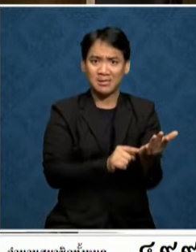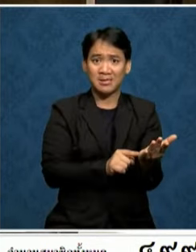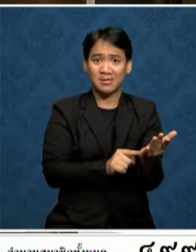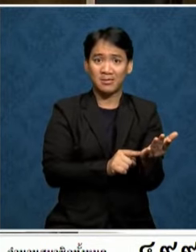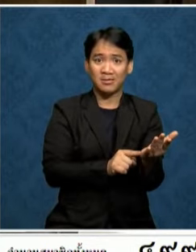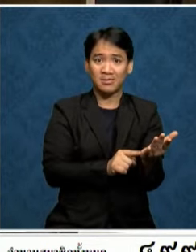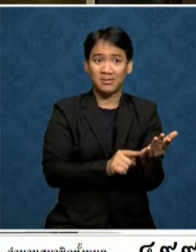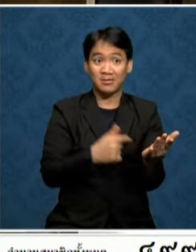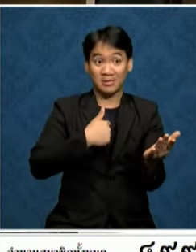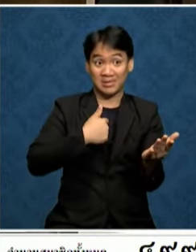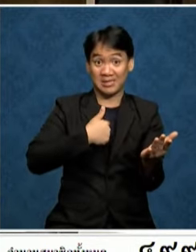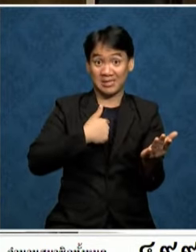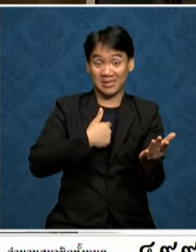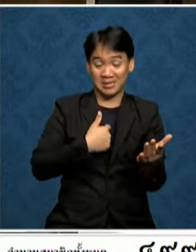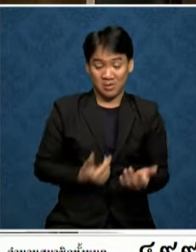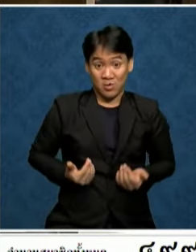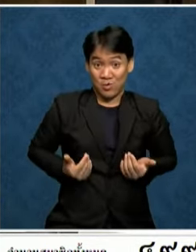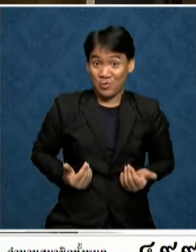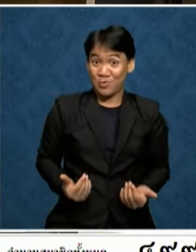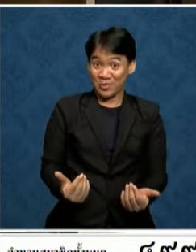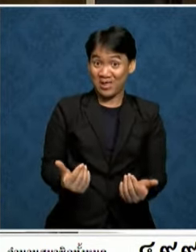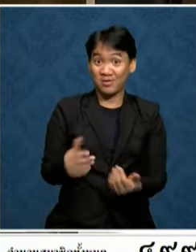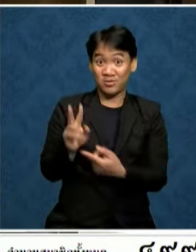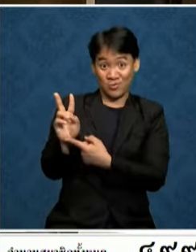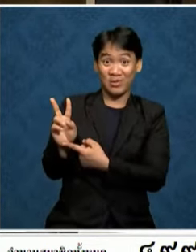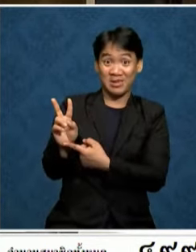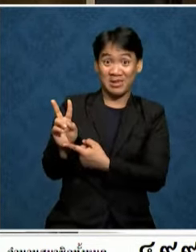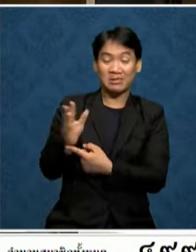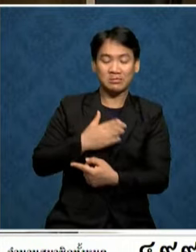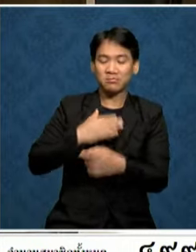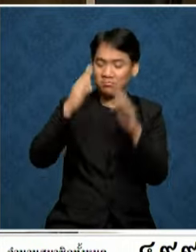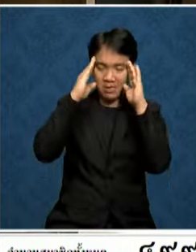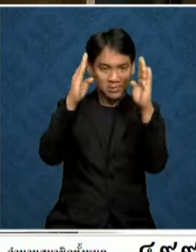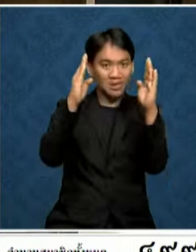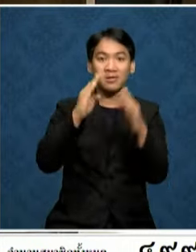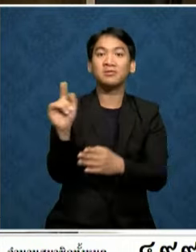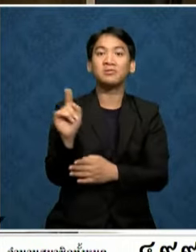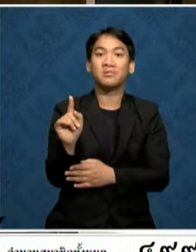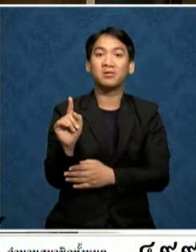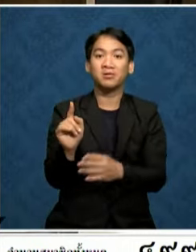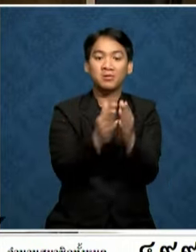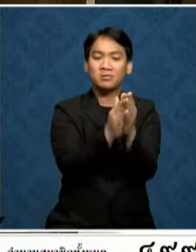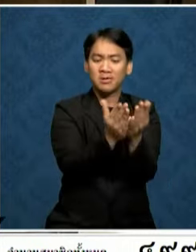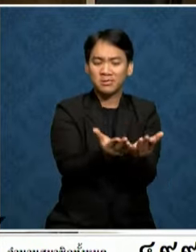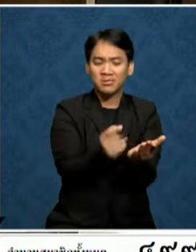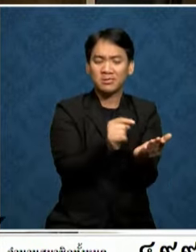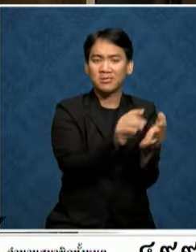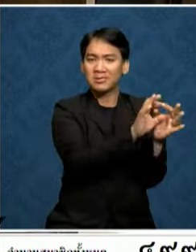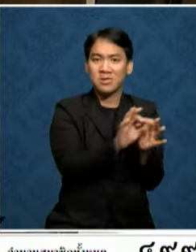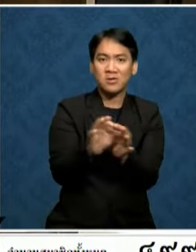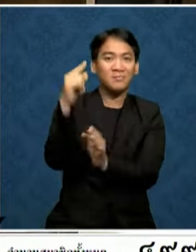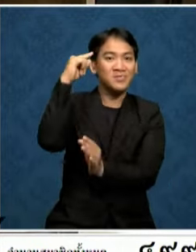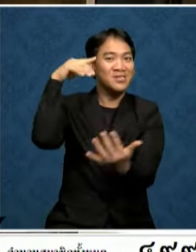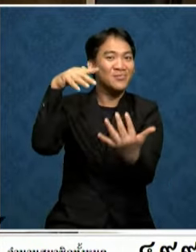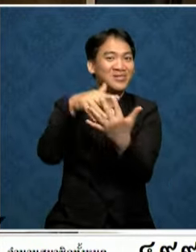จริงๆดิฉันเองเนี่ยตั้งแต่มีลูกนะคะก็ตั้งใจมากๆนะคะแล้วก็พยายามที่จะหาหนังสืออ่านเกี่ยวกับจิตวิทยาเด็ก